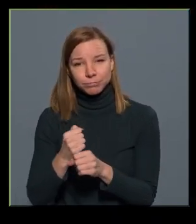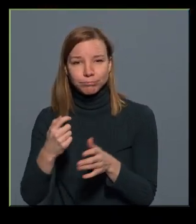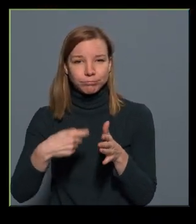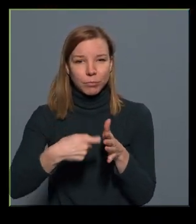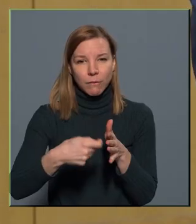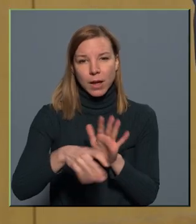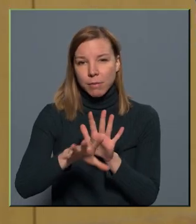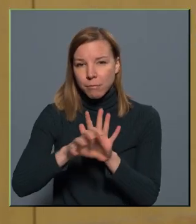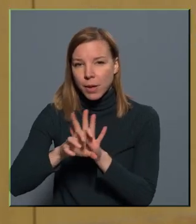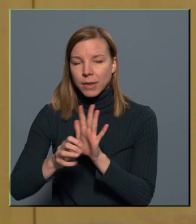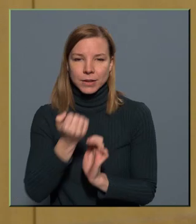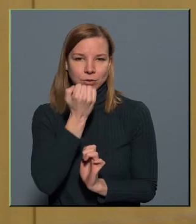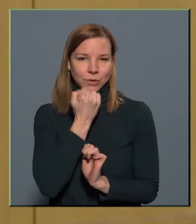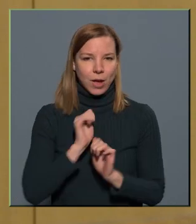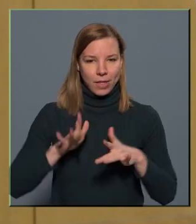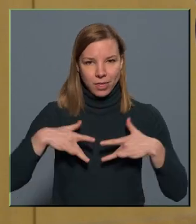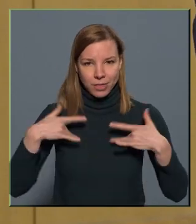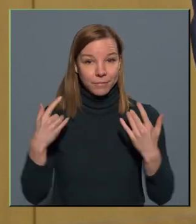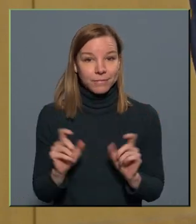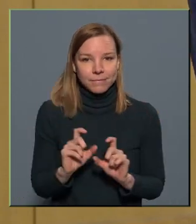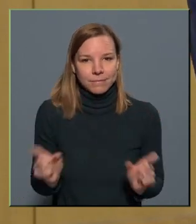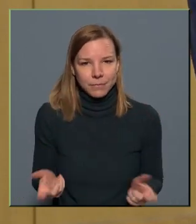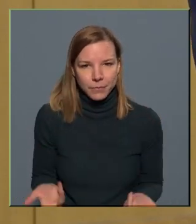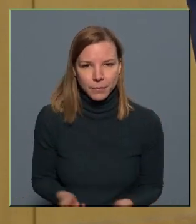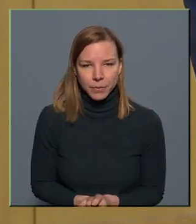filmet a saját örömükre, a saját